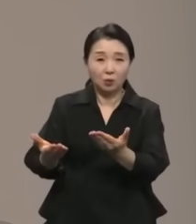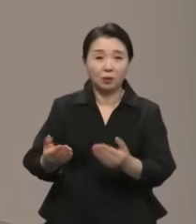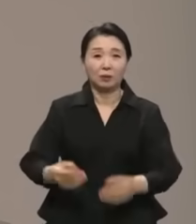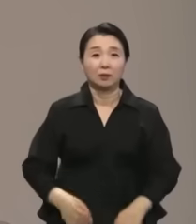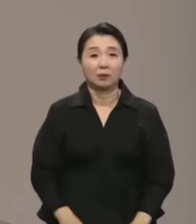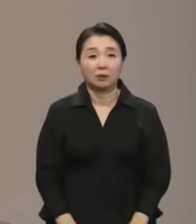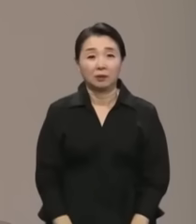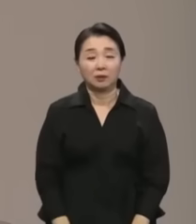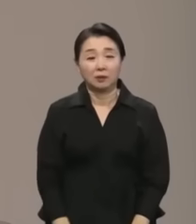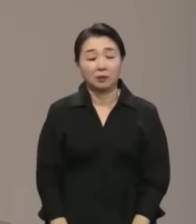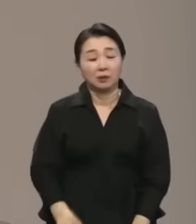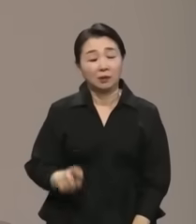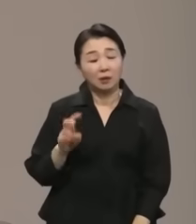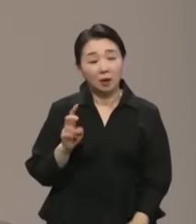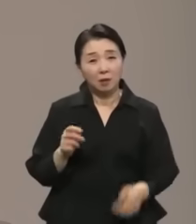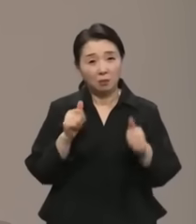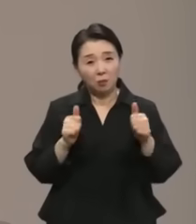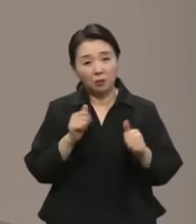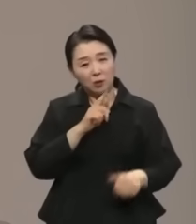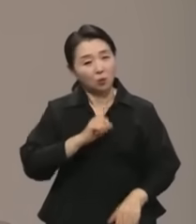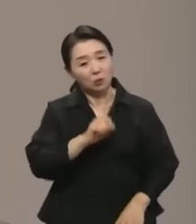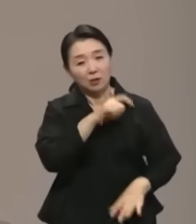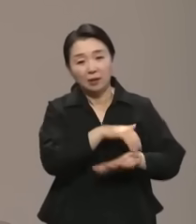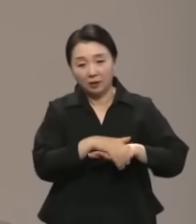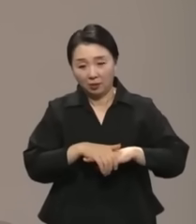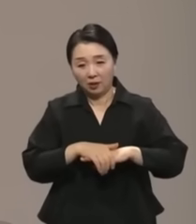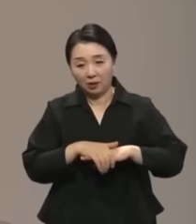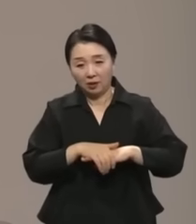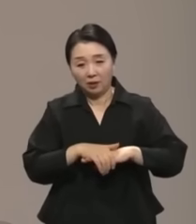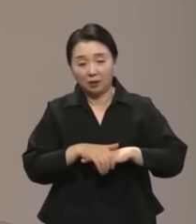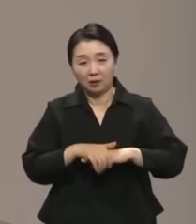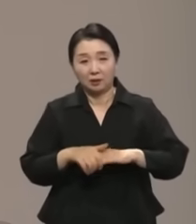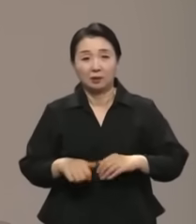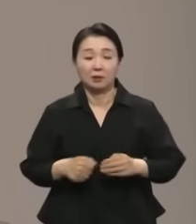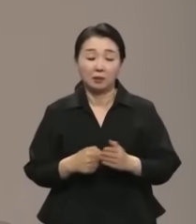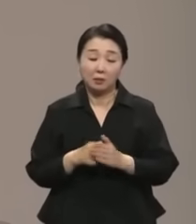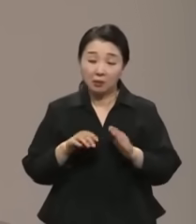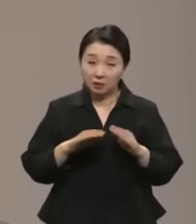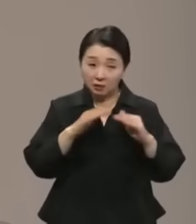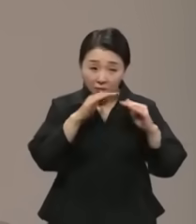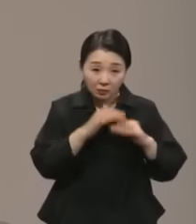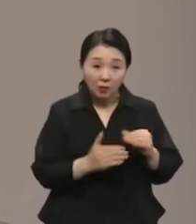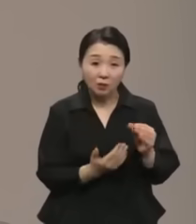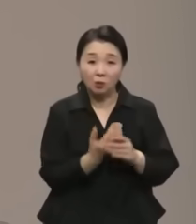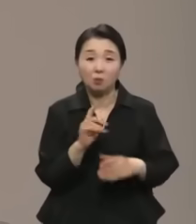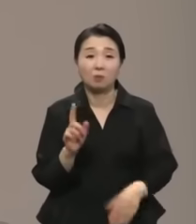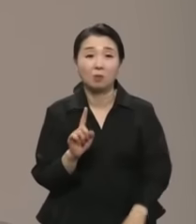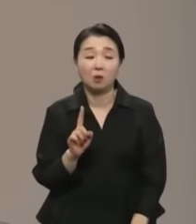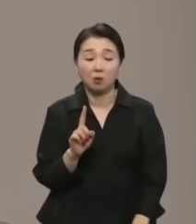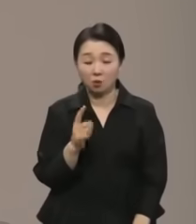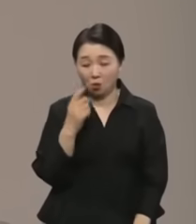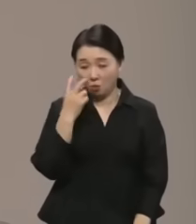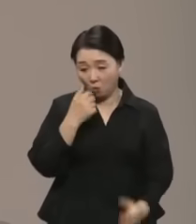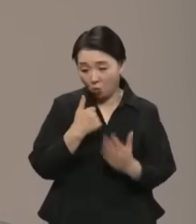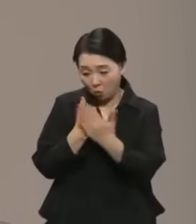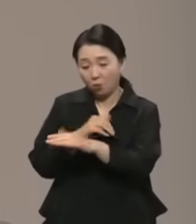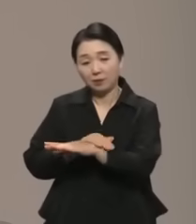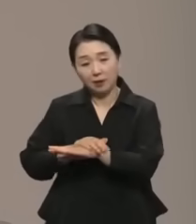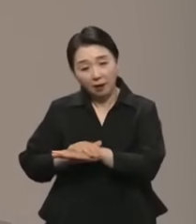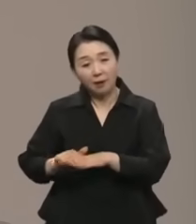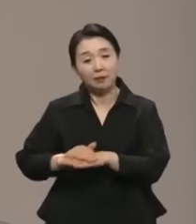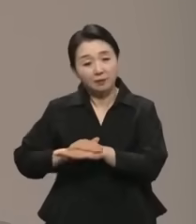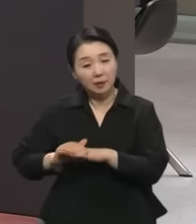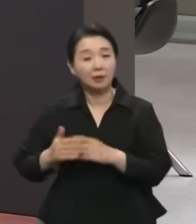이제 고소도 이제 계획 중이다고 하고 있기 때문에 실질적으로이 사안에서는 비교적 보호대책이 좀 잘 이루어지고 있지